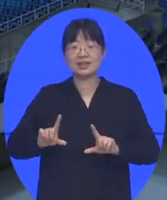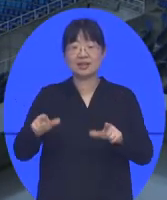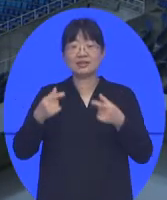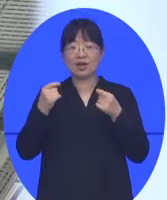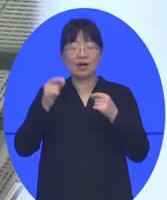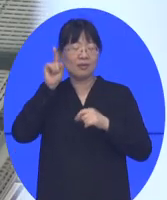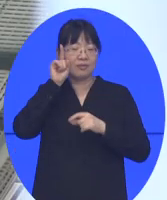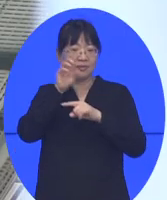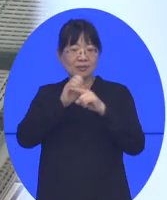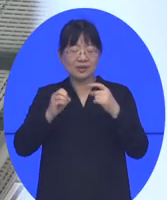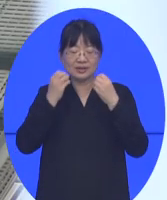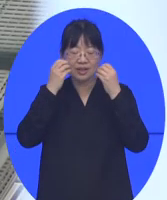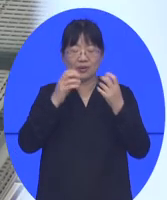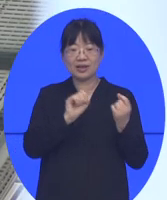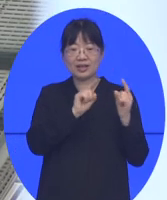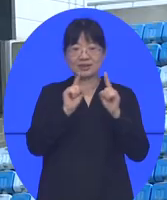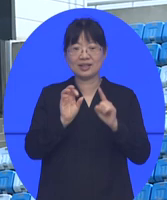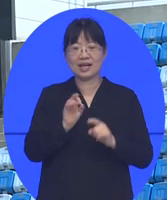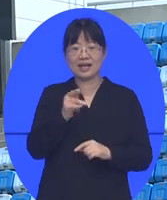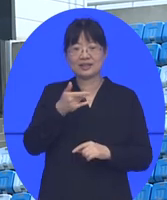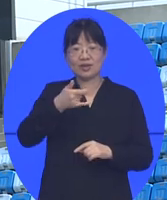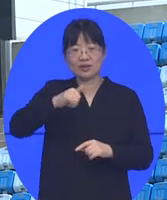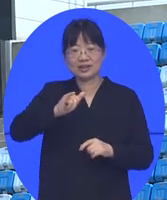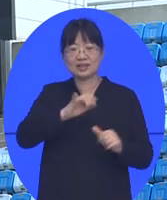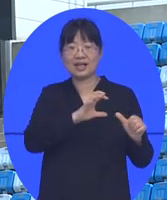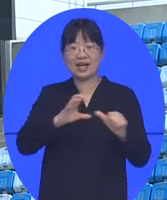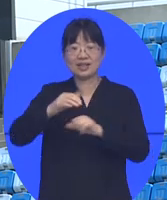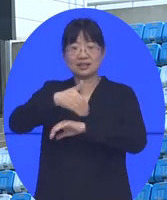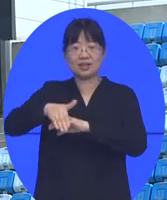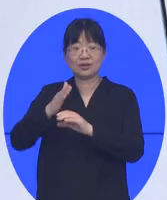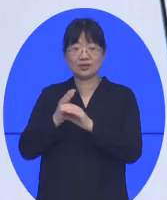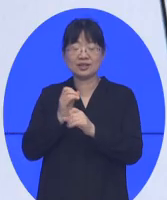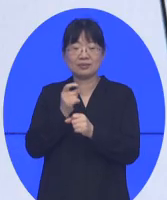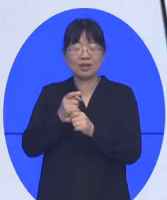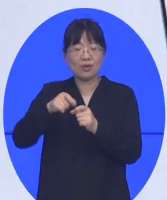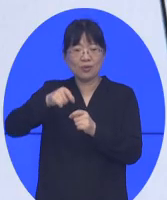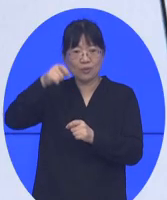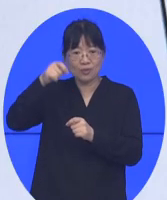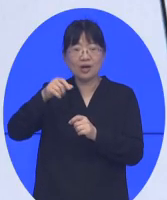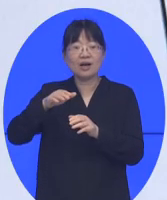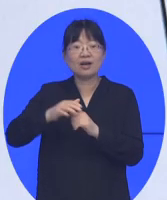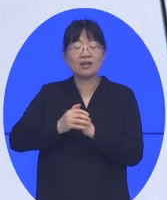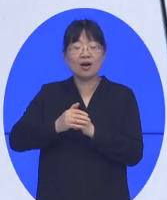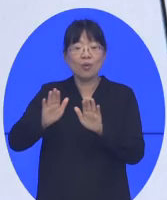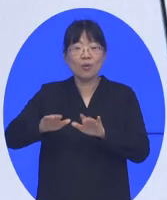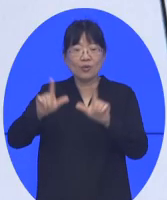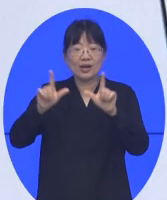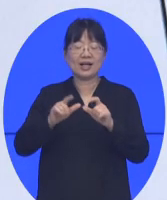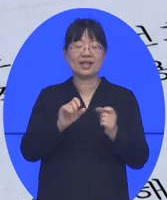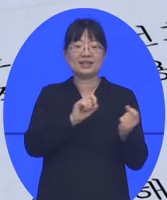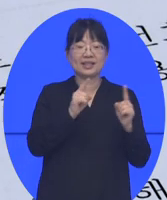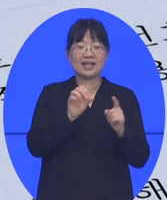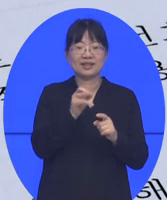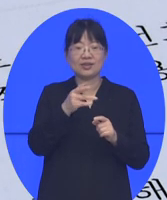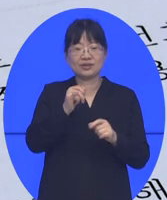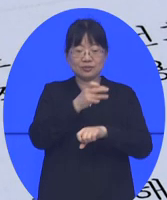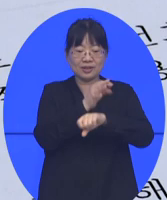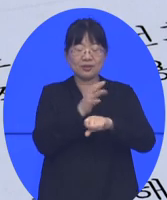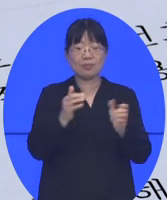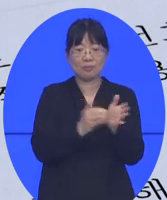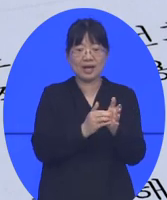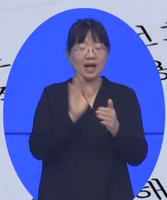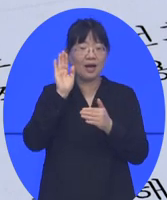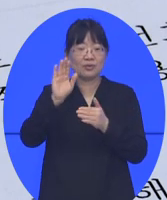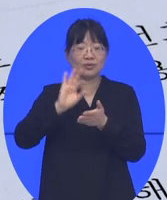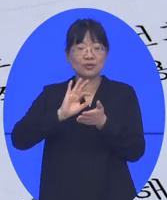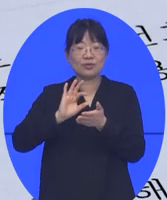이날처럼 100% 신재생 에너지로 사용할 계획입니다. 이미 올해 재생에너지 구매도 마친 상태로 앞으로 있을